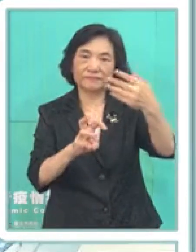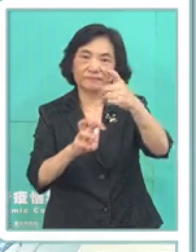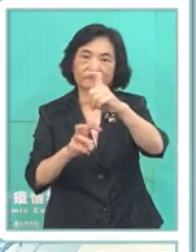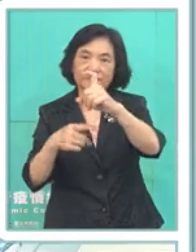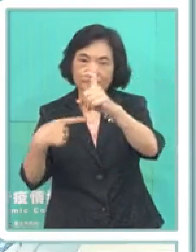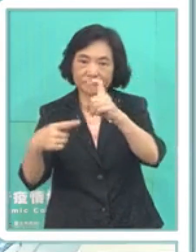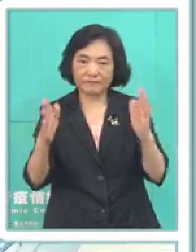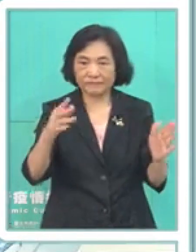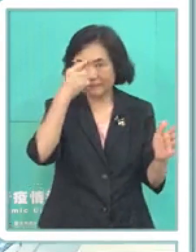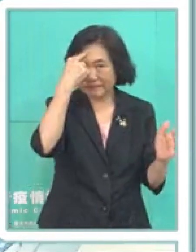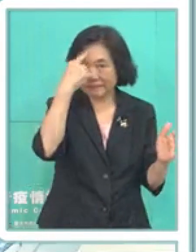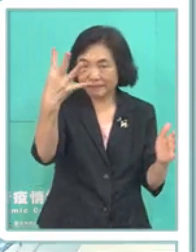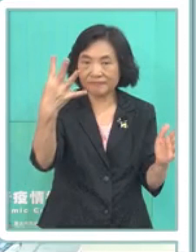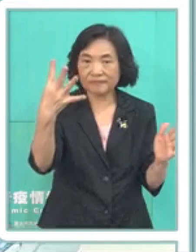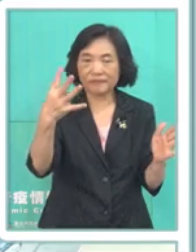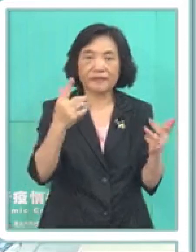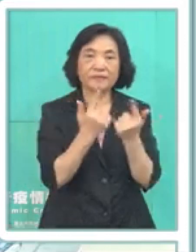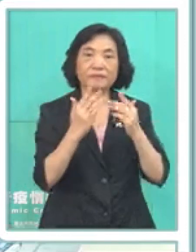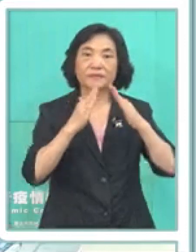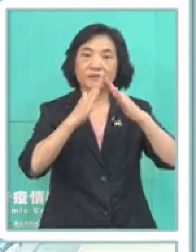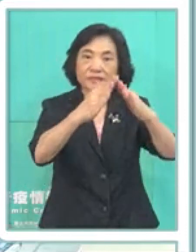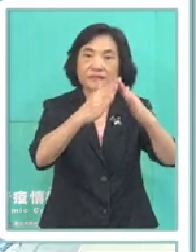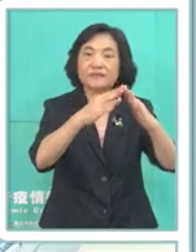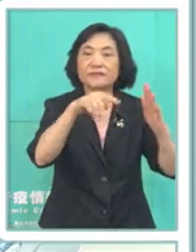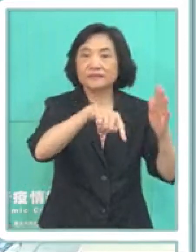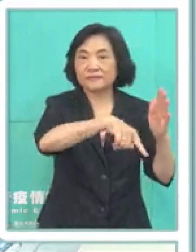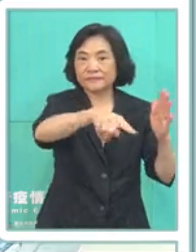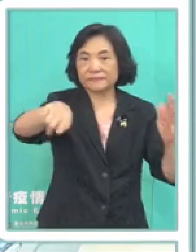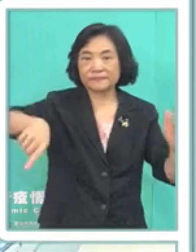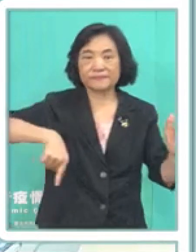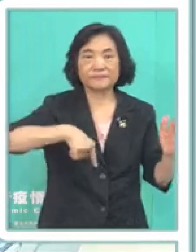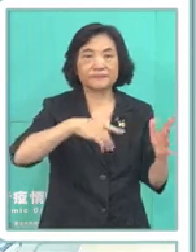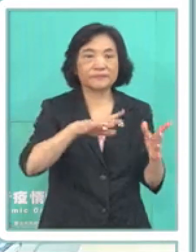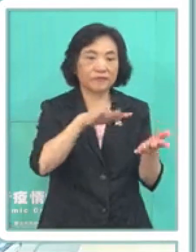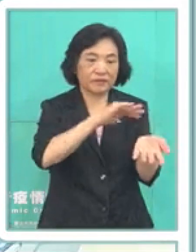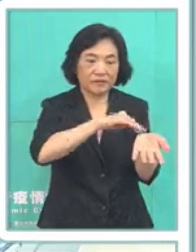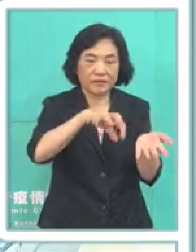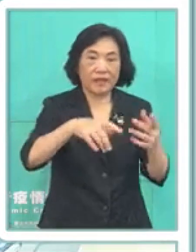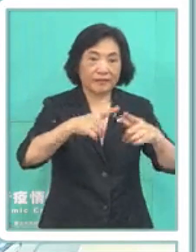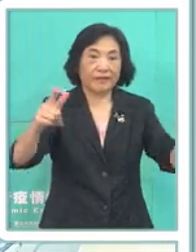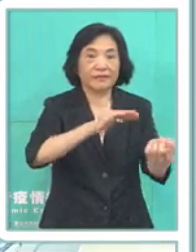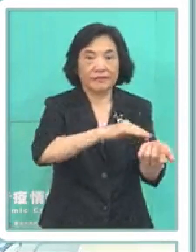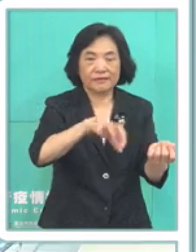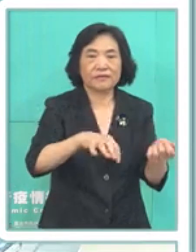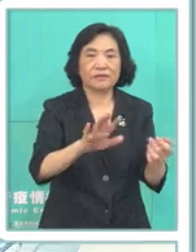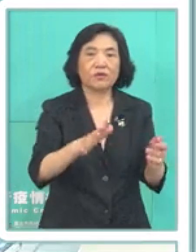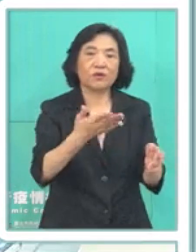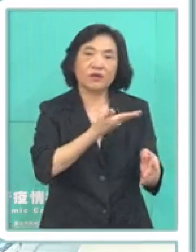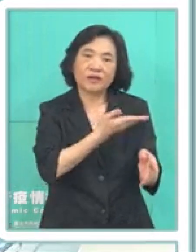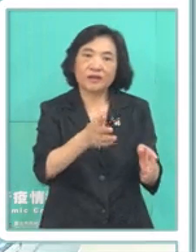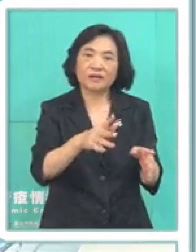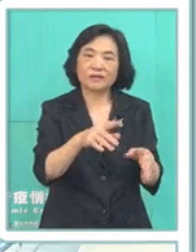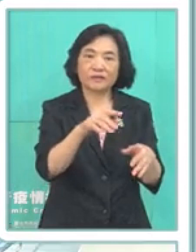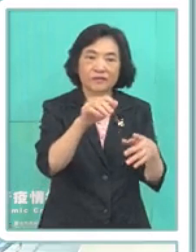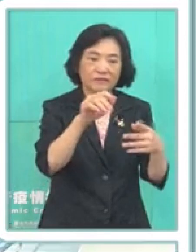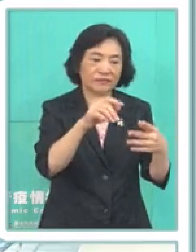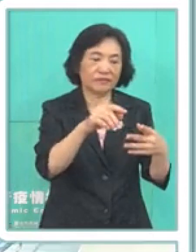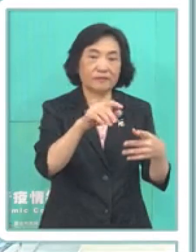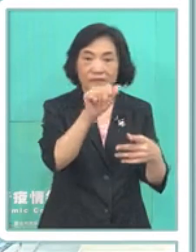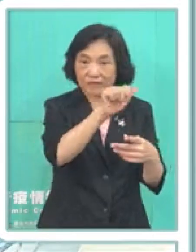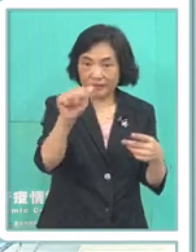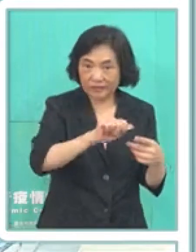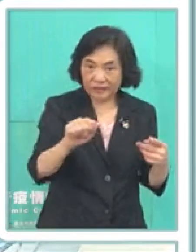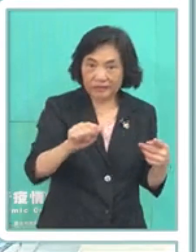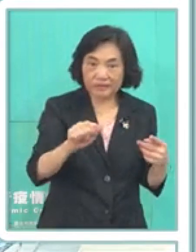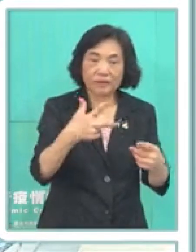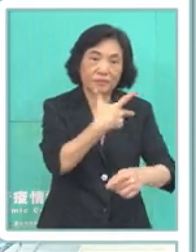28、29、30、10月1号这4天，台北市这个几个大医院哈，那么开设的 AG 的特别